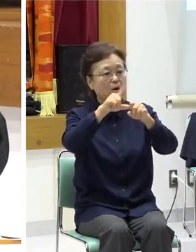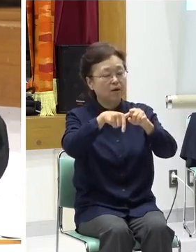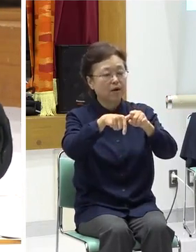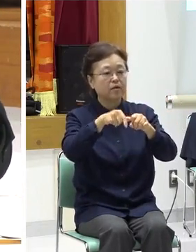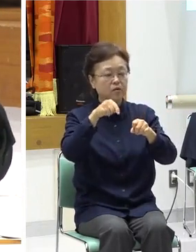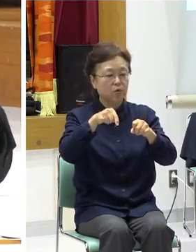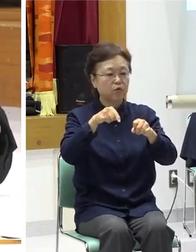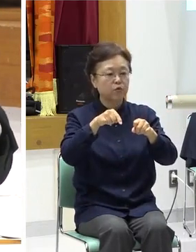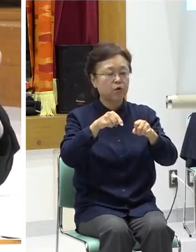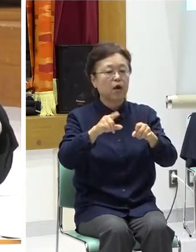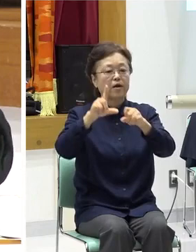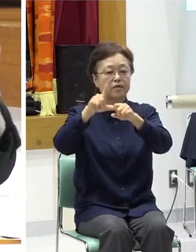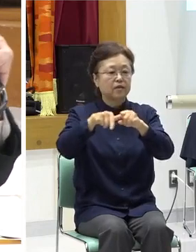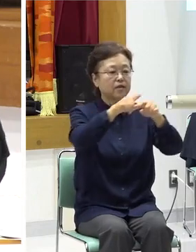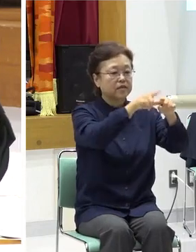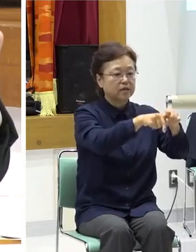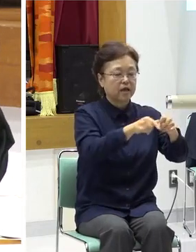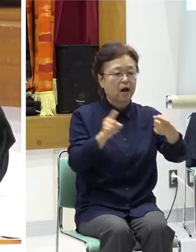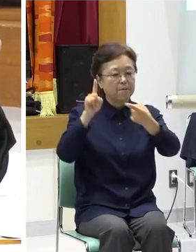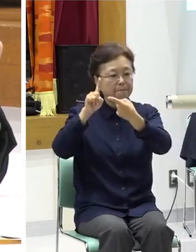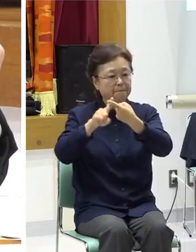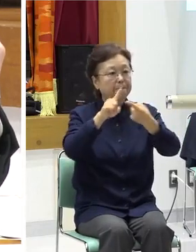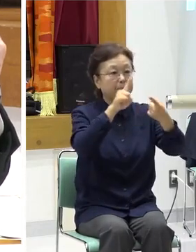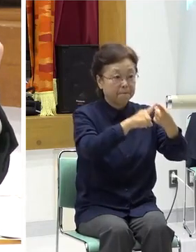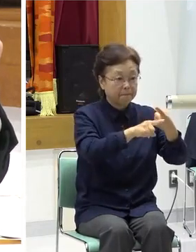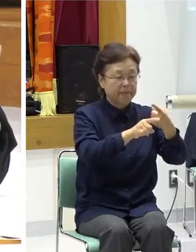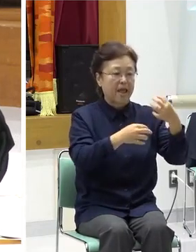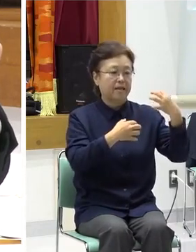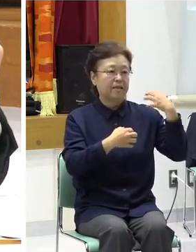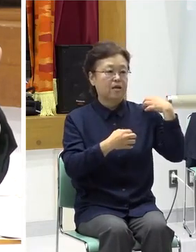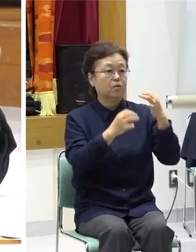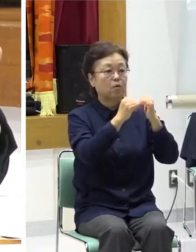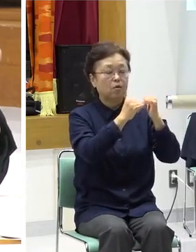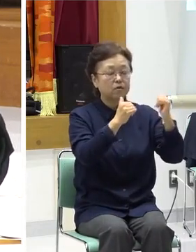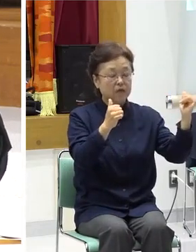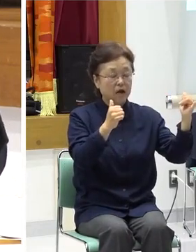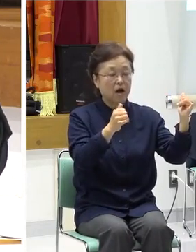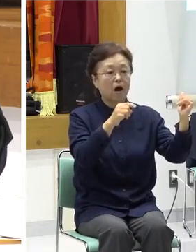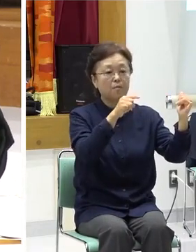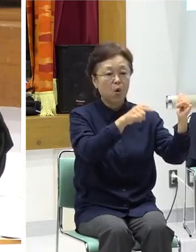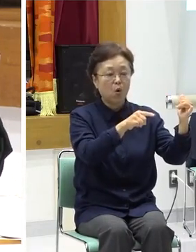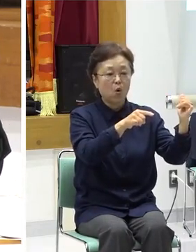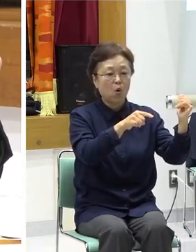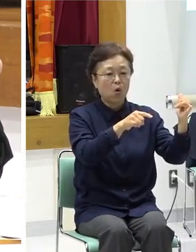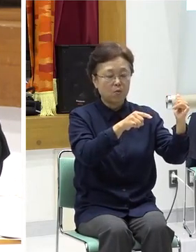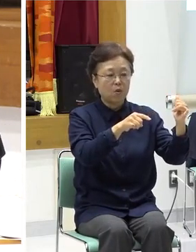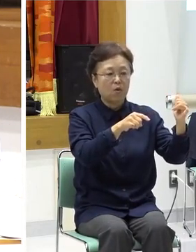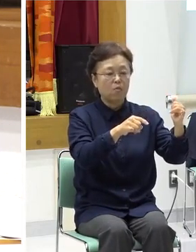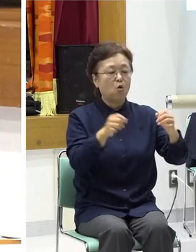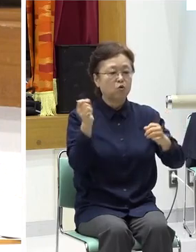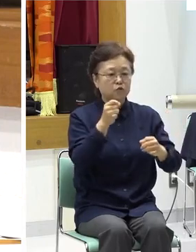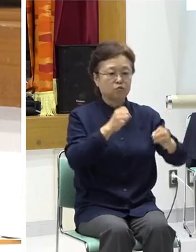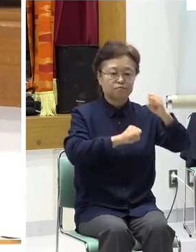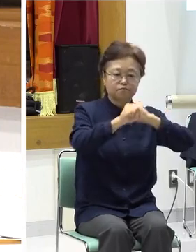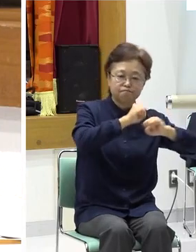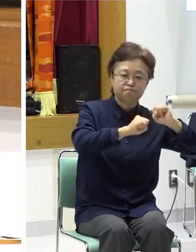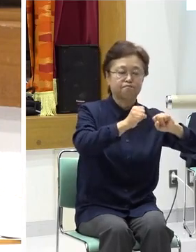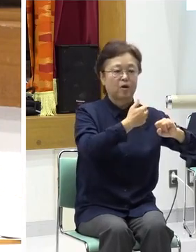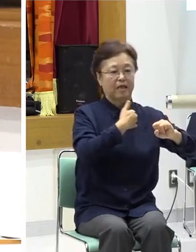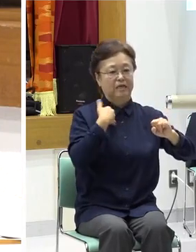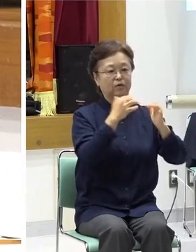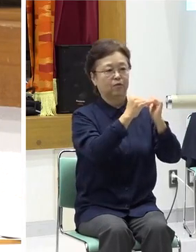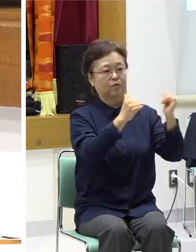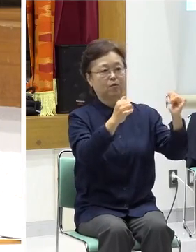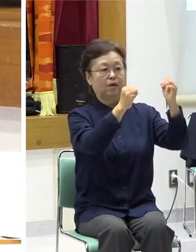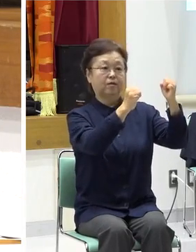あって、でしかもそれぞれの担当者の方もすごくこうなんだフットワーク軽く動いてもらえるような人だったんだな